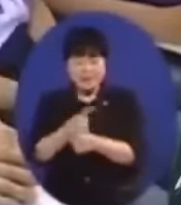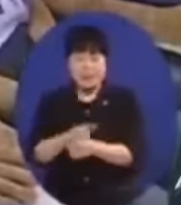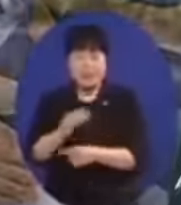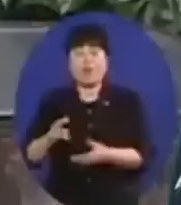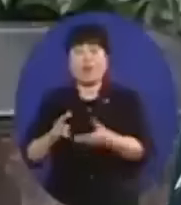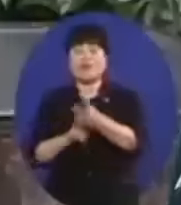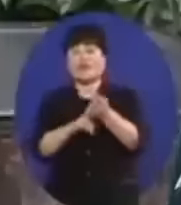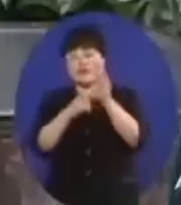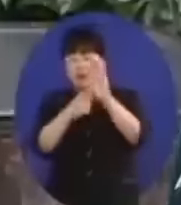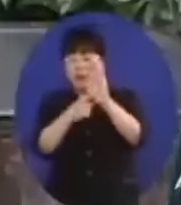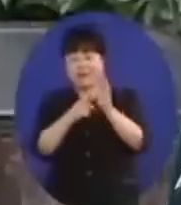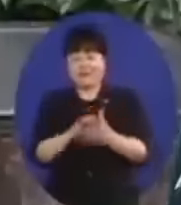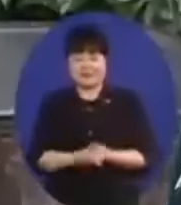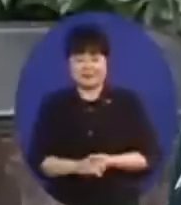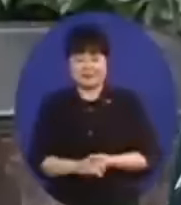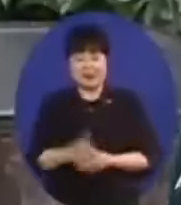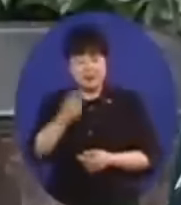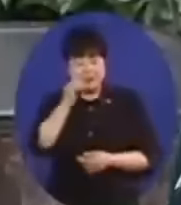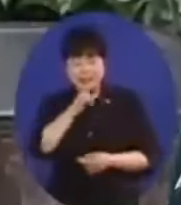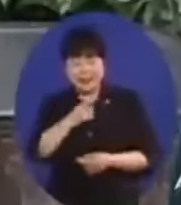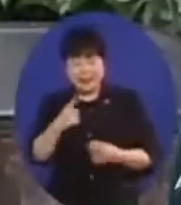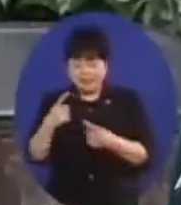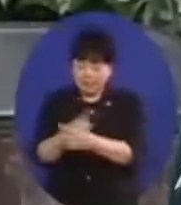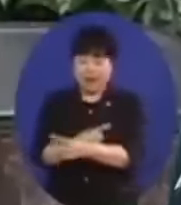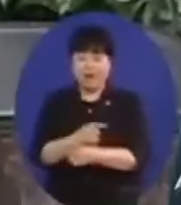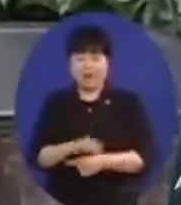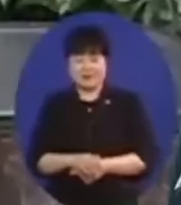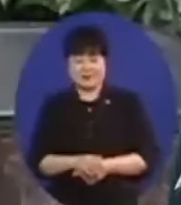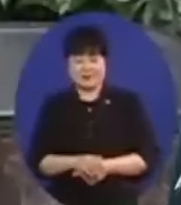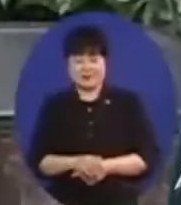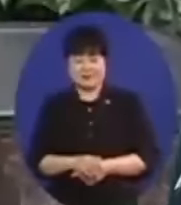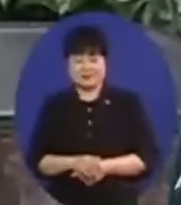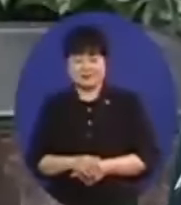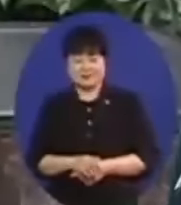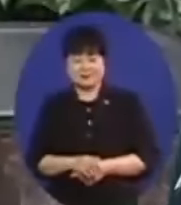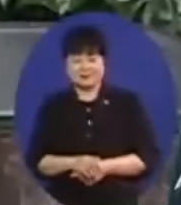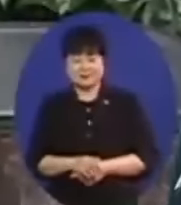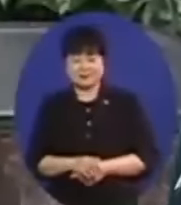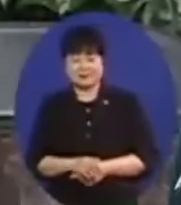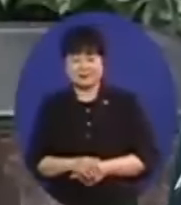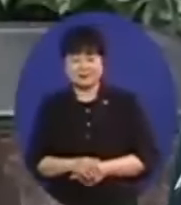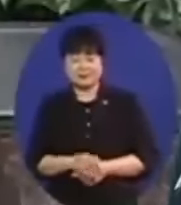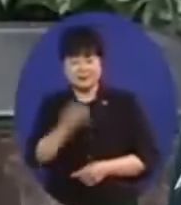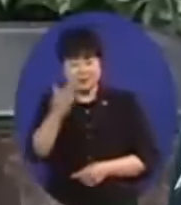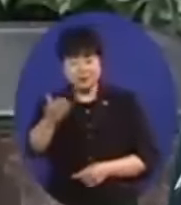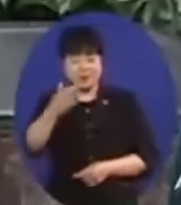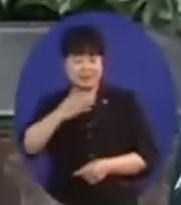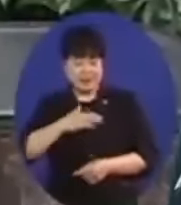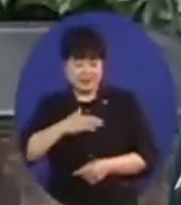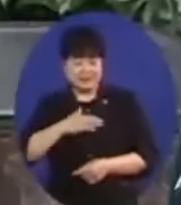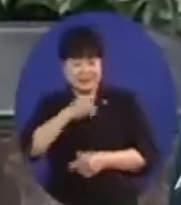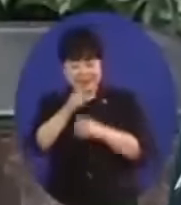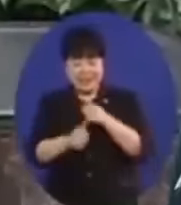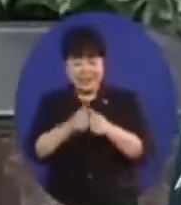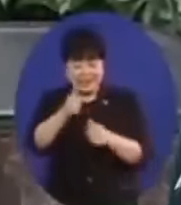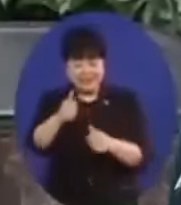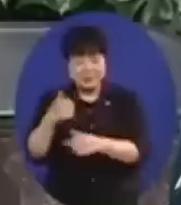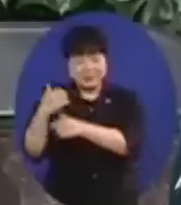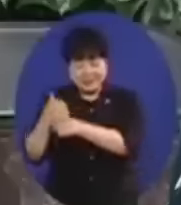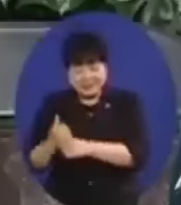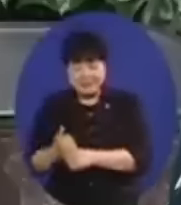기적이 일어나는 것입니다. 못한다 안 된다 할 수 없다는 말은 하지 말아야 되는 것입니다. 여러분과 나는 하나님을